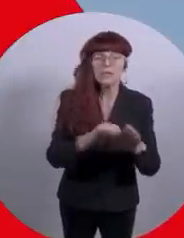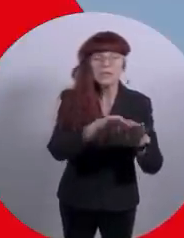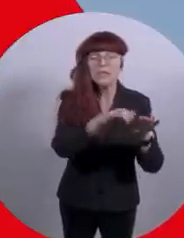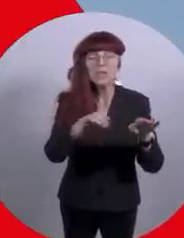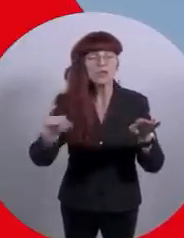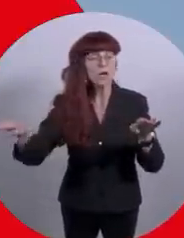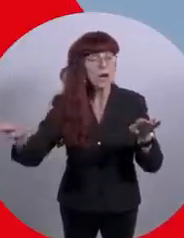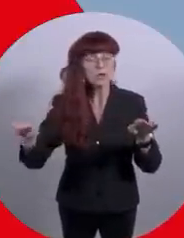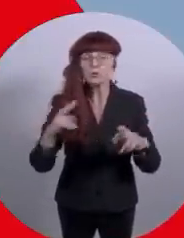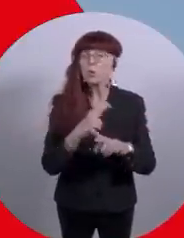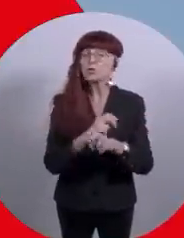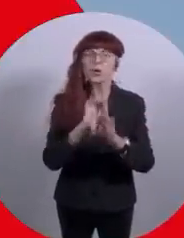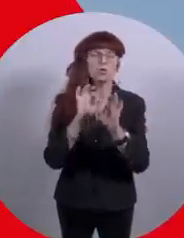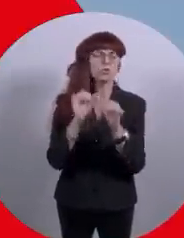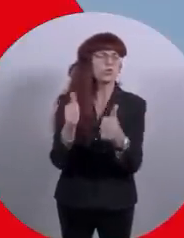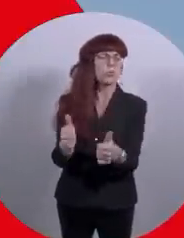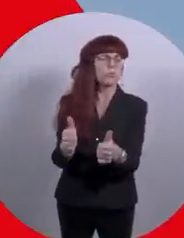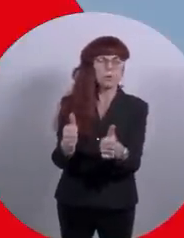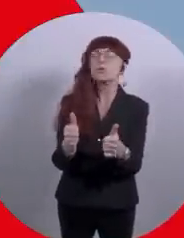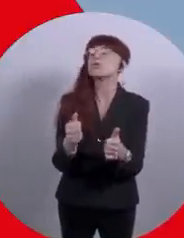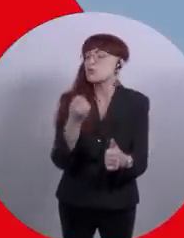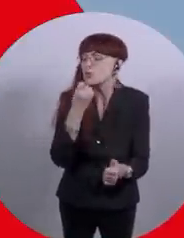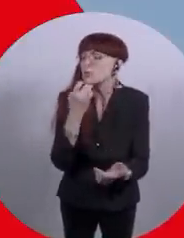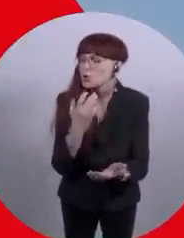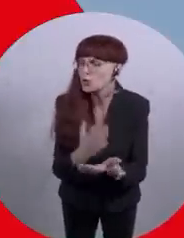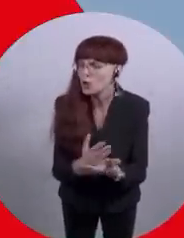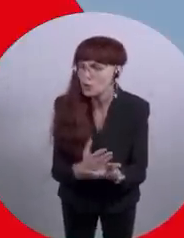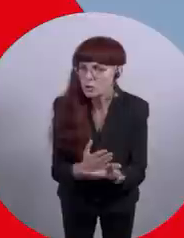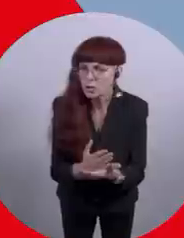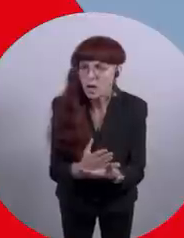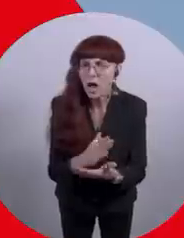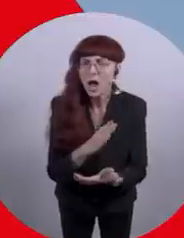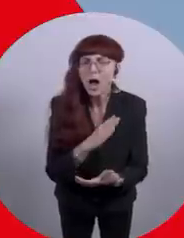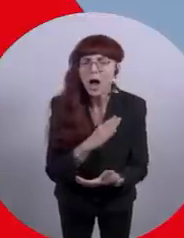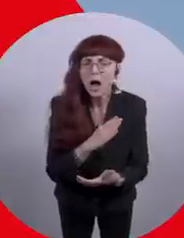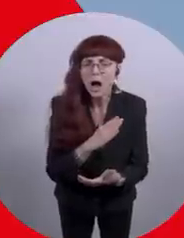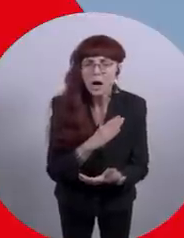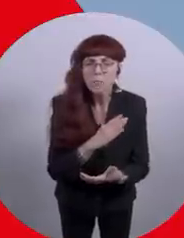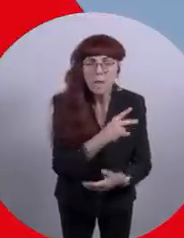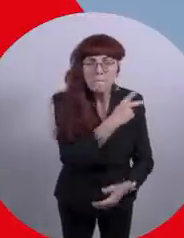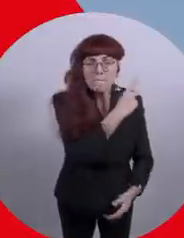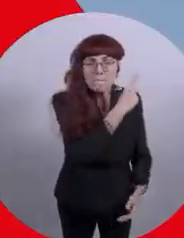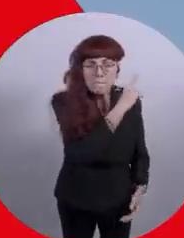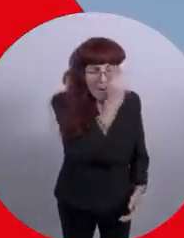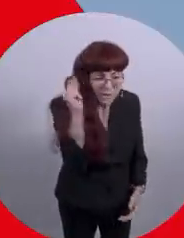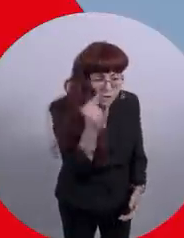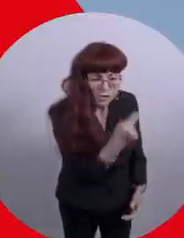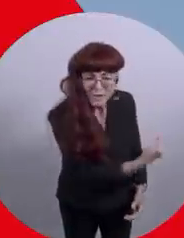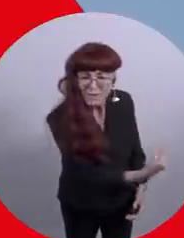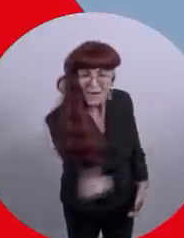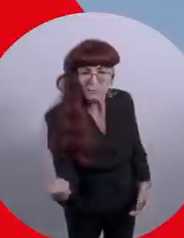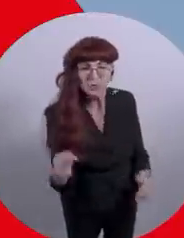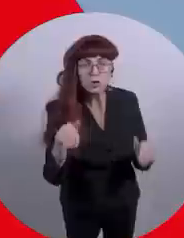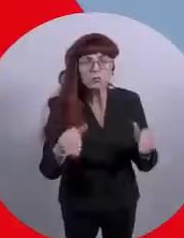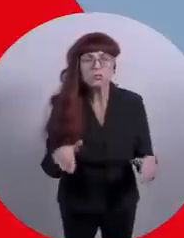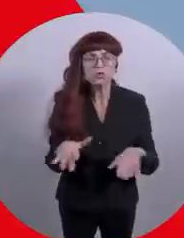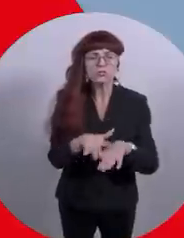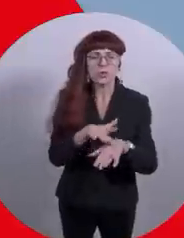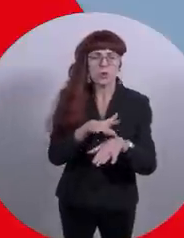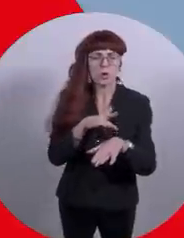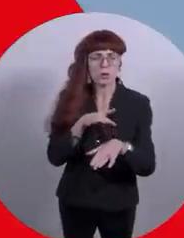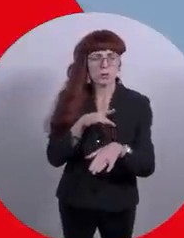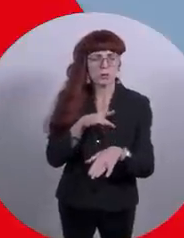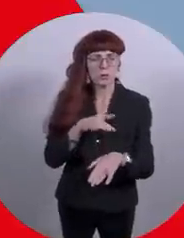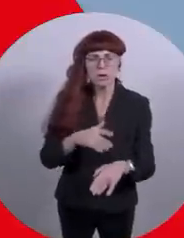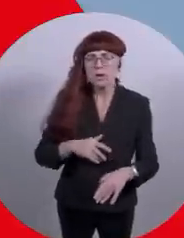alles ist okay stimmt aber die Leute müssen das auch spüren die medizinische